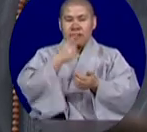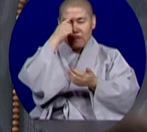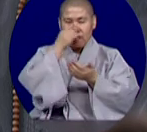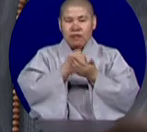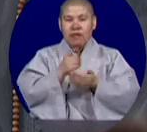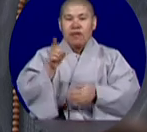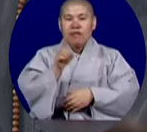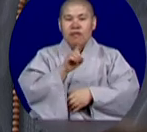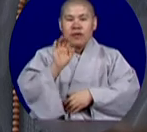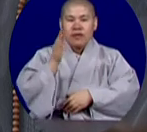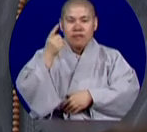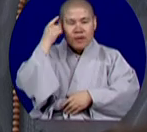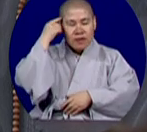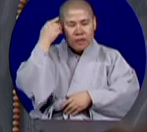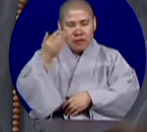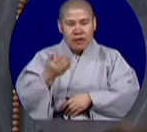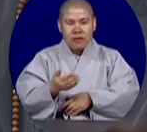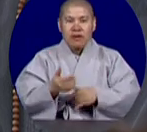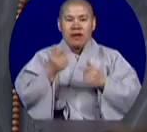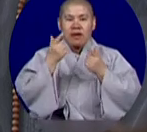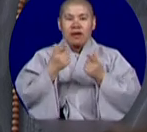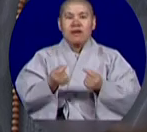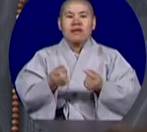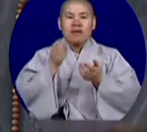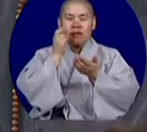이게 법이에요. 예?